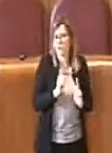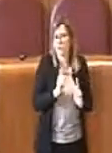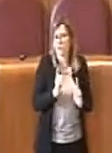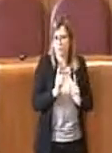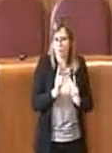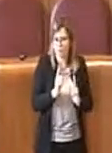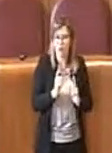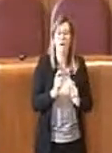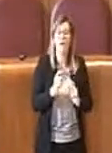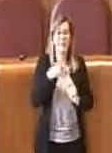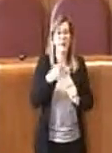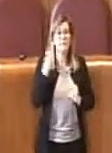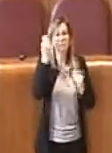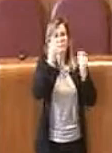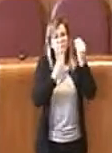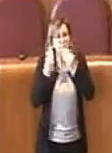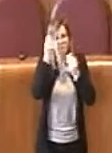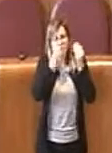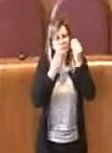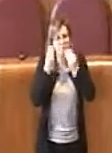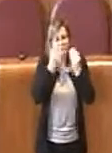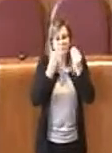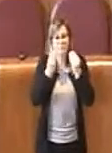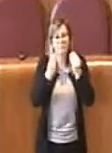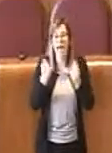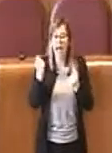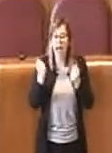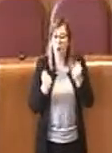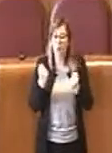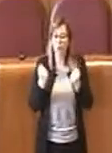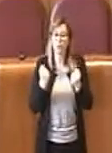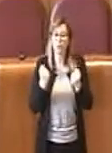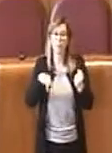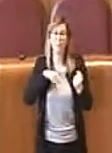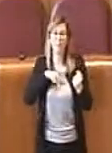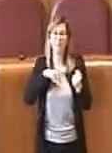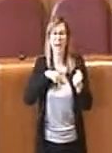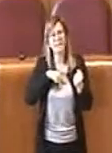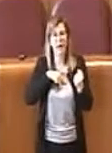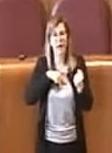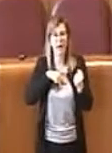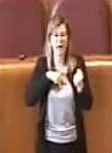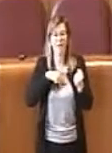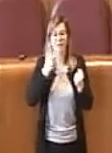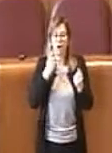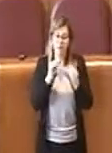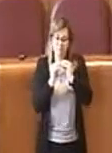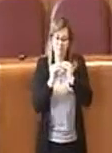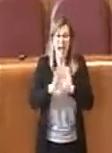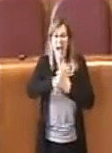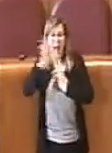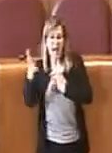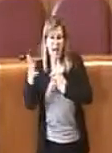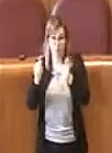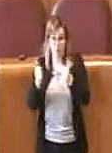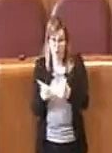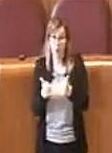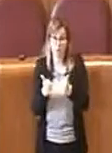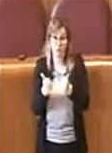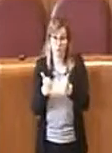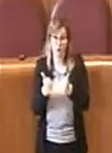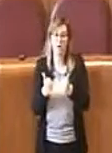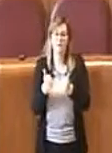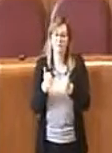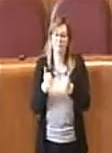alternative che stiamo costruendo all'automobile privata perché non dimentichiamoci mai che io noi riteniamo che questo momento di crisi terribile